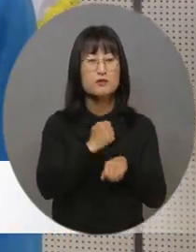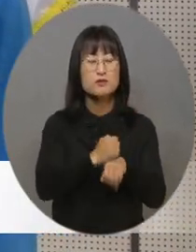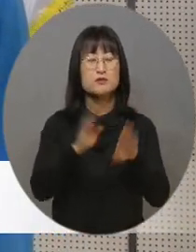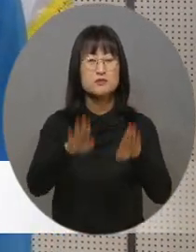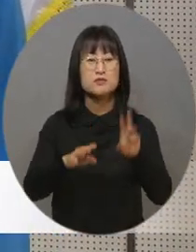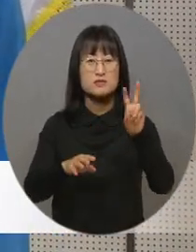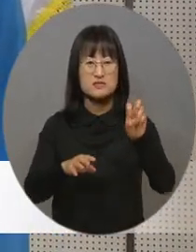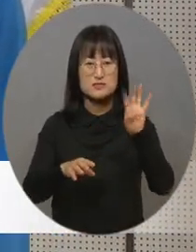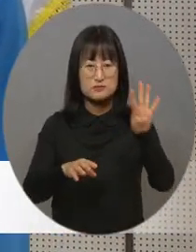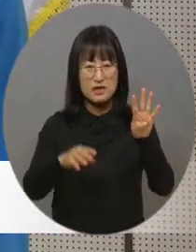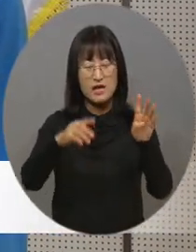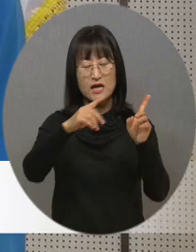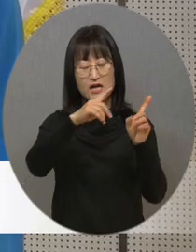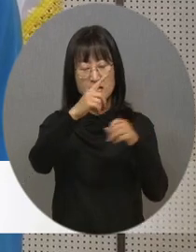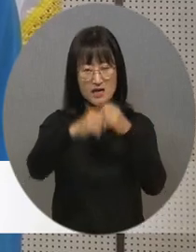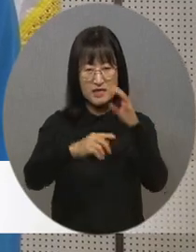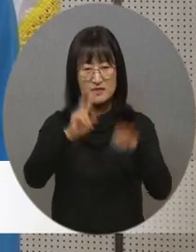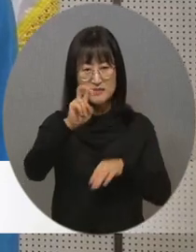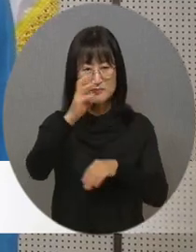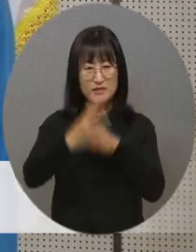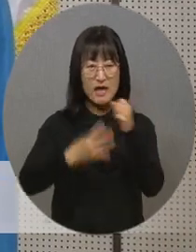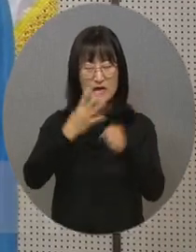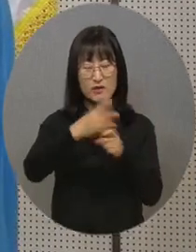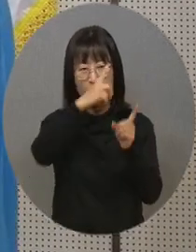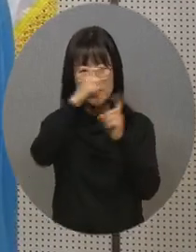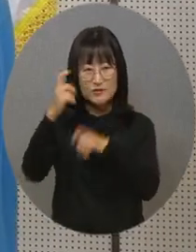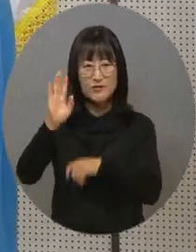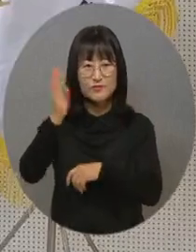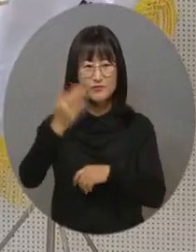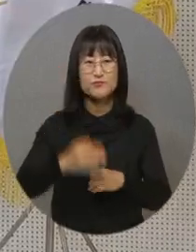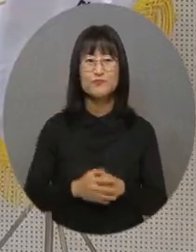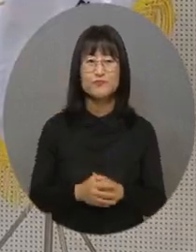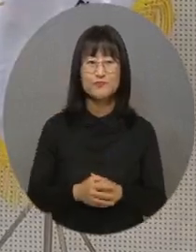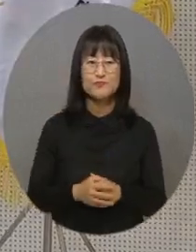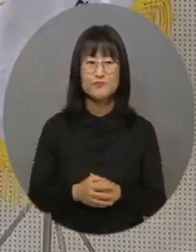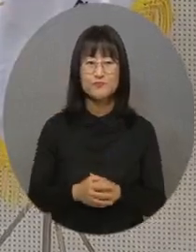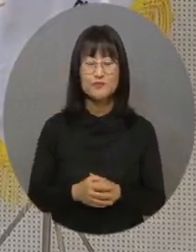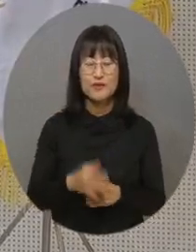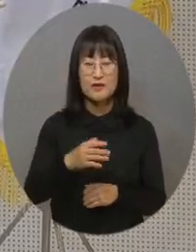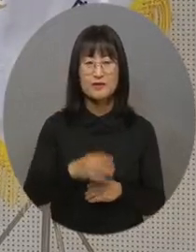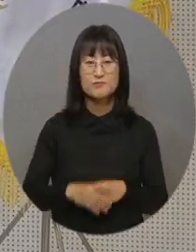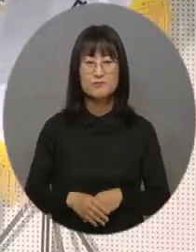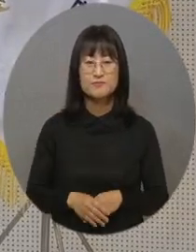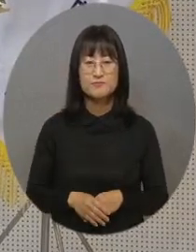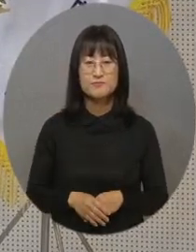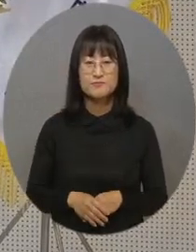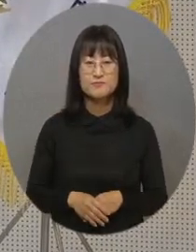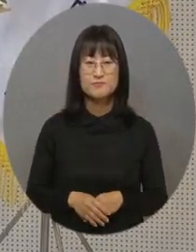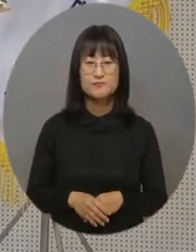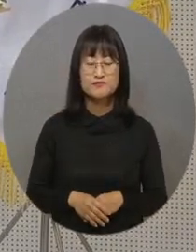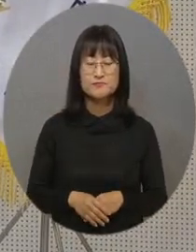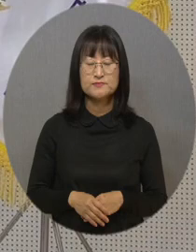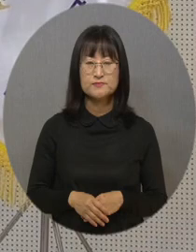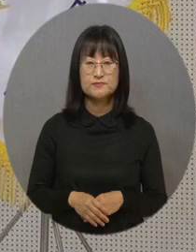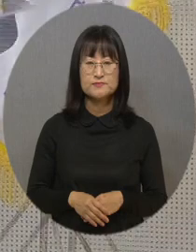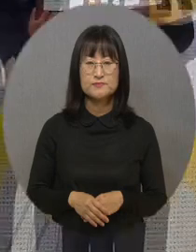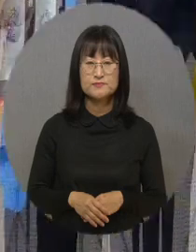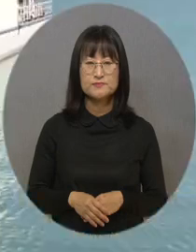24주년을 맞이해 처음으로 뜻깊은 행사를 진행하였습니다. 복지TV 뉴스